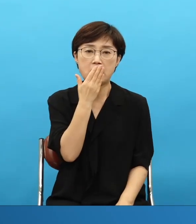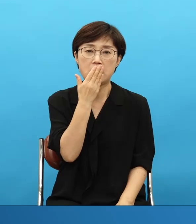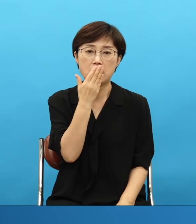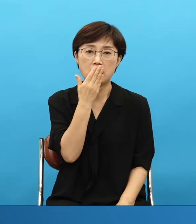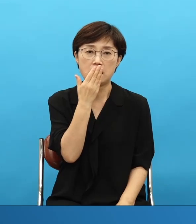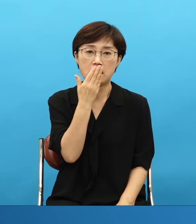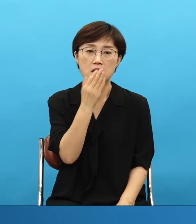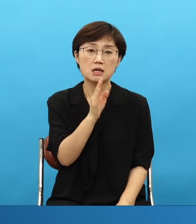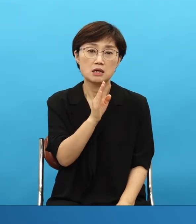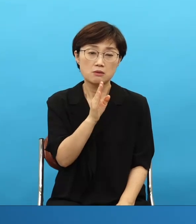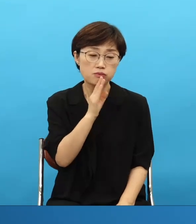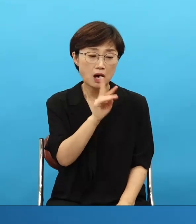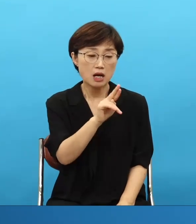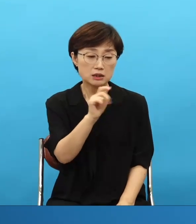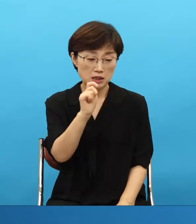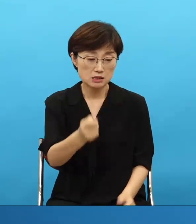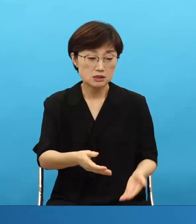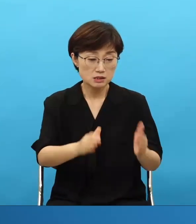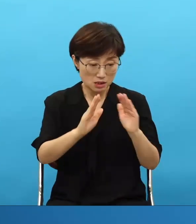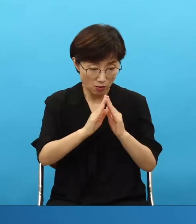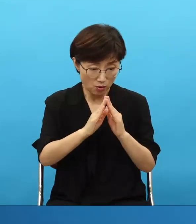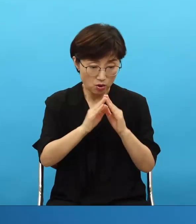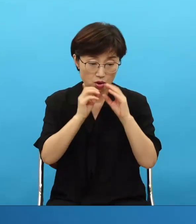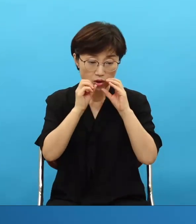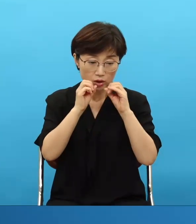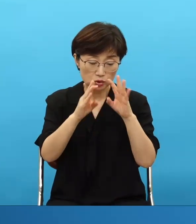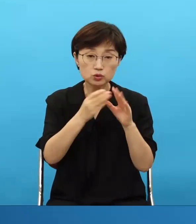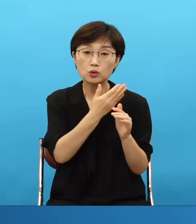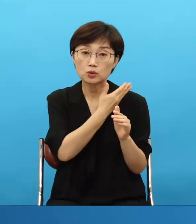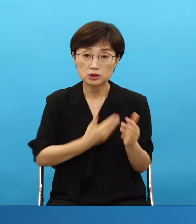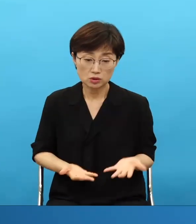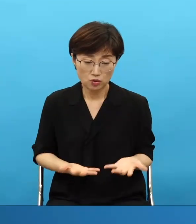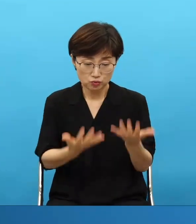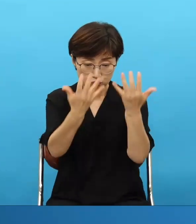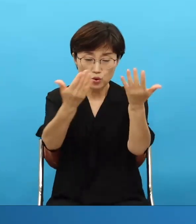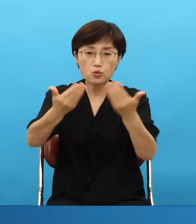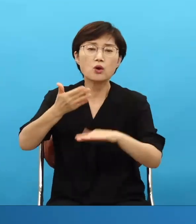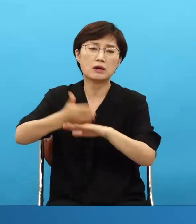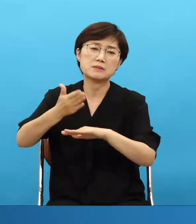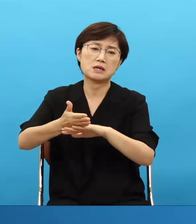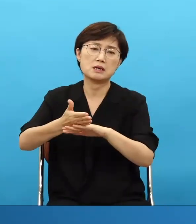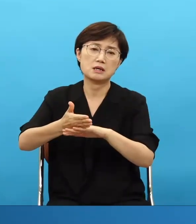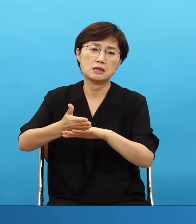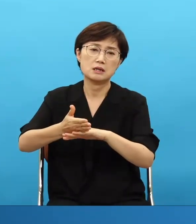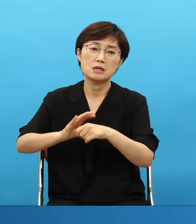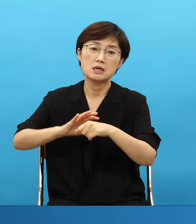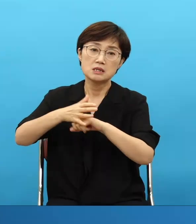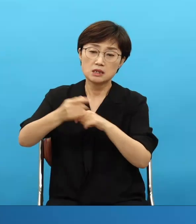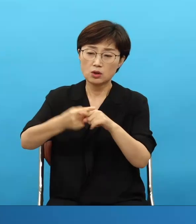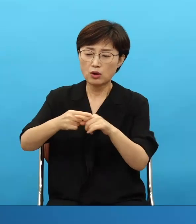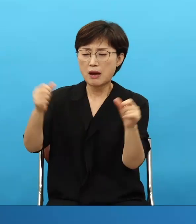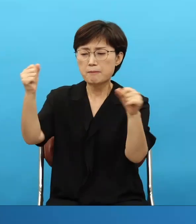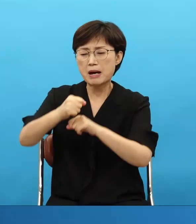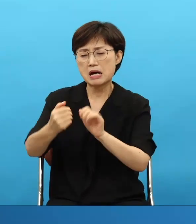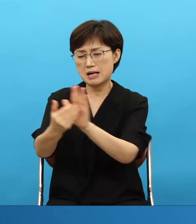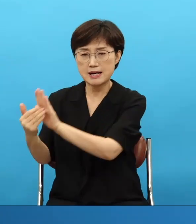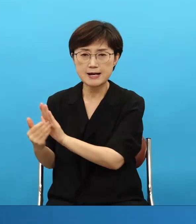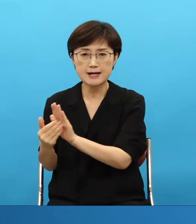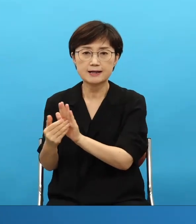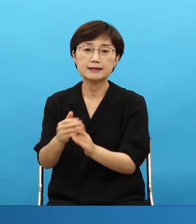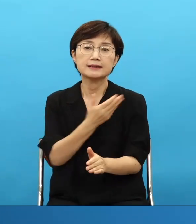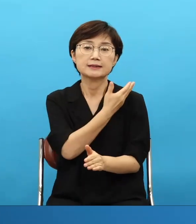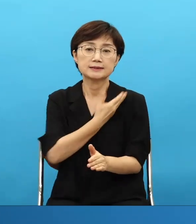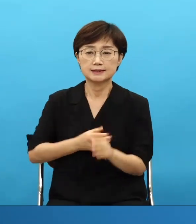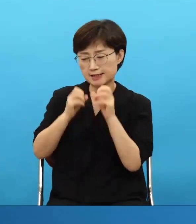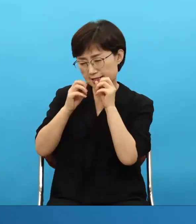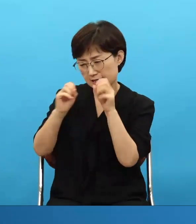전도 제자 세우심을 감사드립니다. 진짜 참된 응답을 받게 해 주옵소서. 전 세계에 무너지고 있는 막는 재앙 막는 제자들이